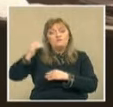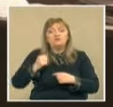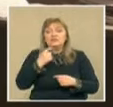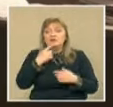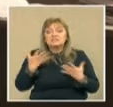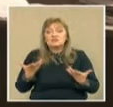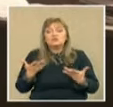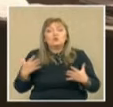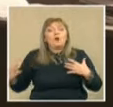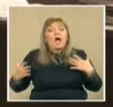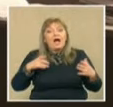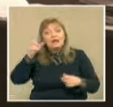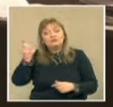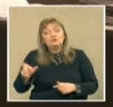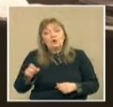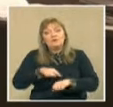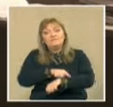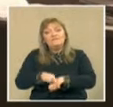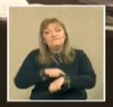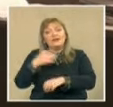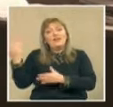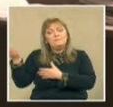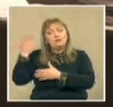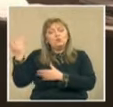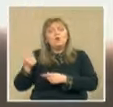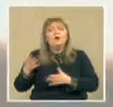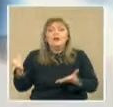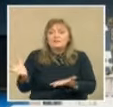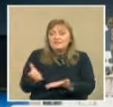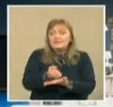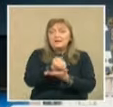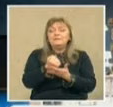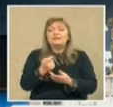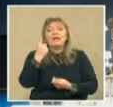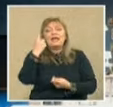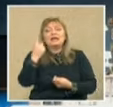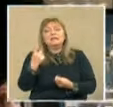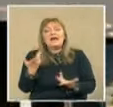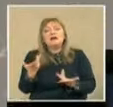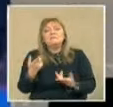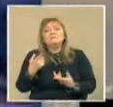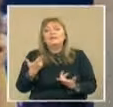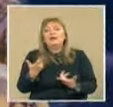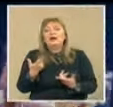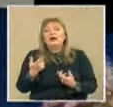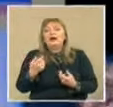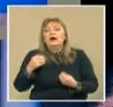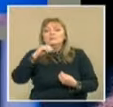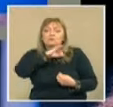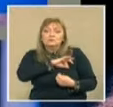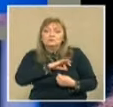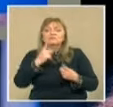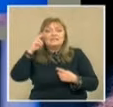така или иначе актьора във времето намира една уютна рутина, с която много лесно се справя